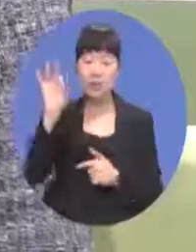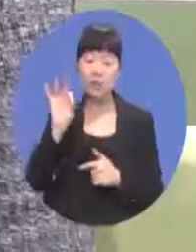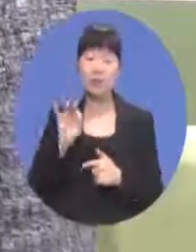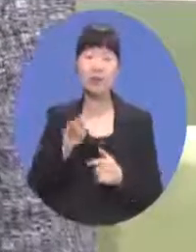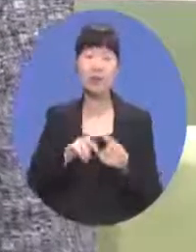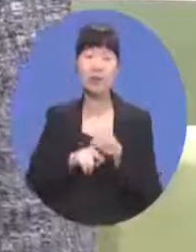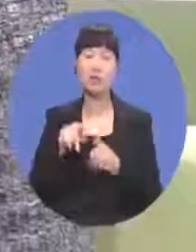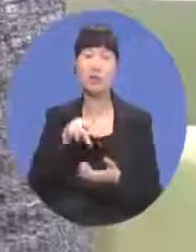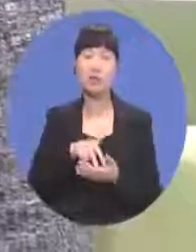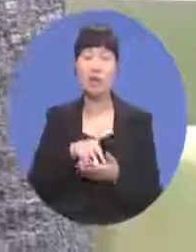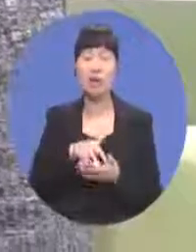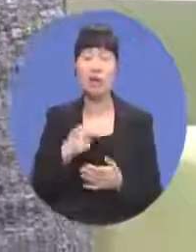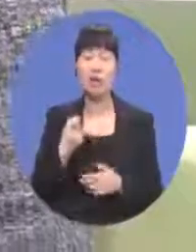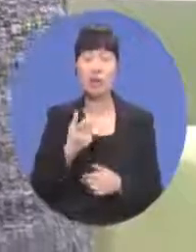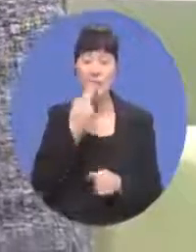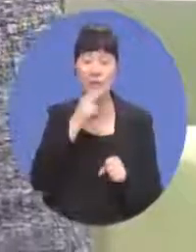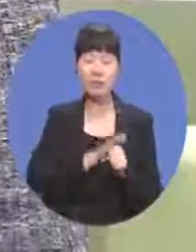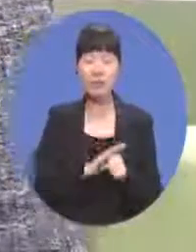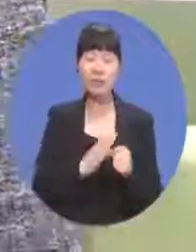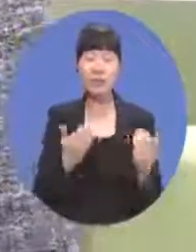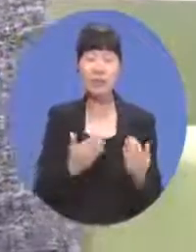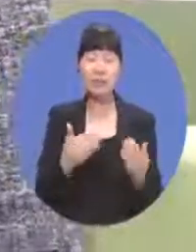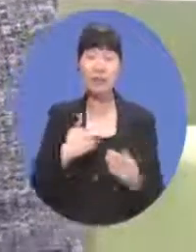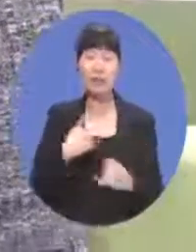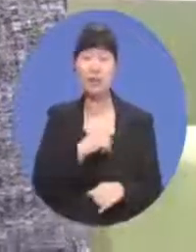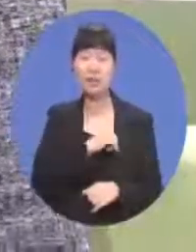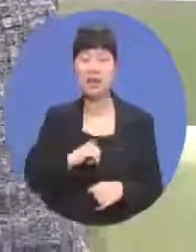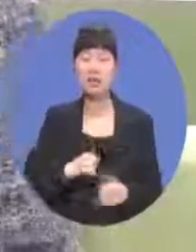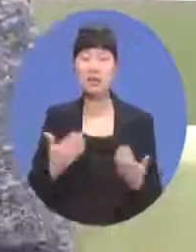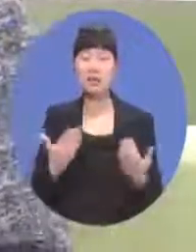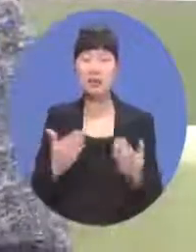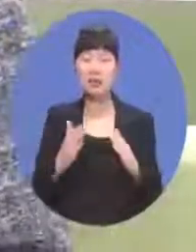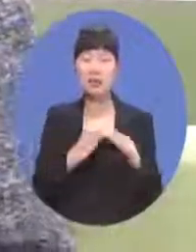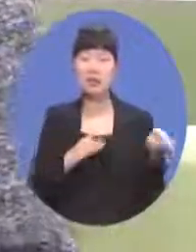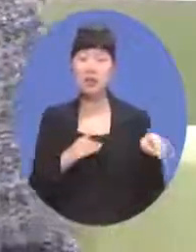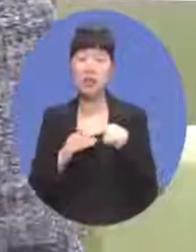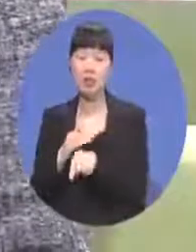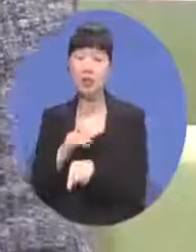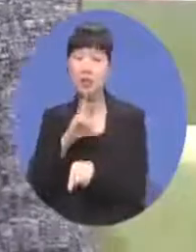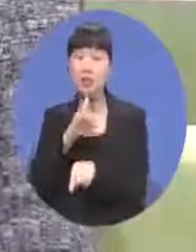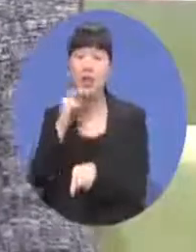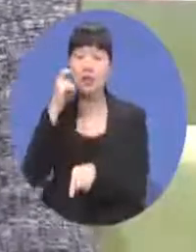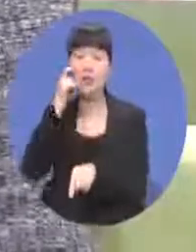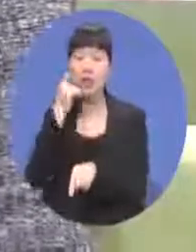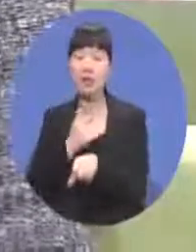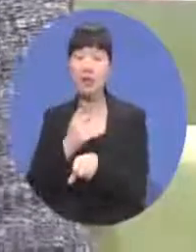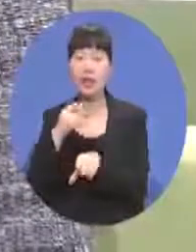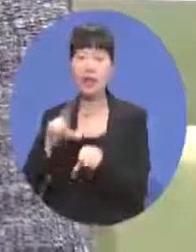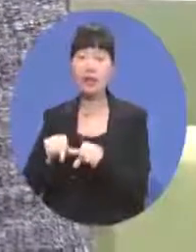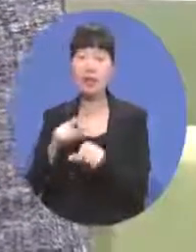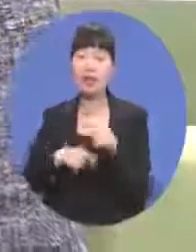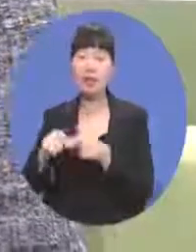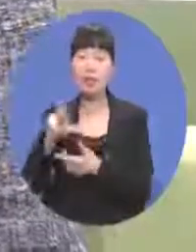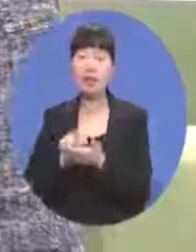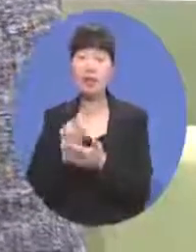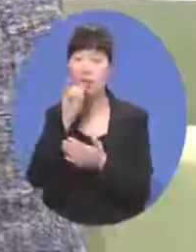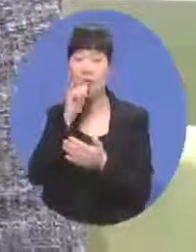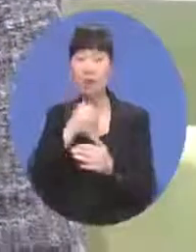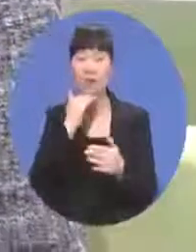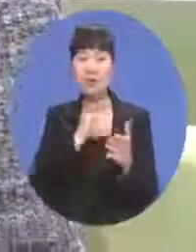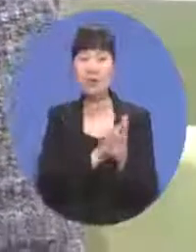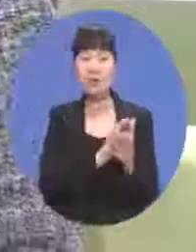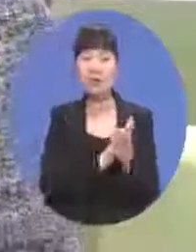뭐냐면 그렇게 조금 억울한 일을 좀 자기가 참은 일을 집에 와서 말을 못하는 게 더 큰 문제인 거예요. 또래가